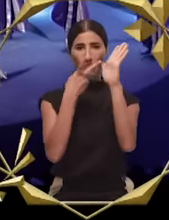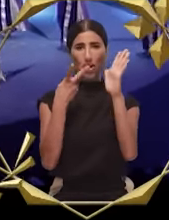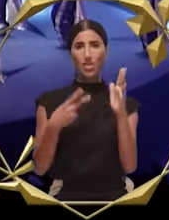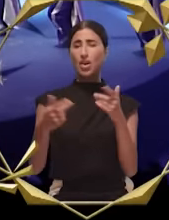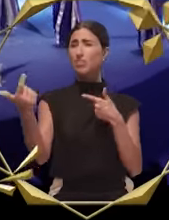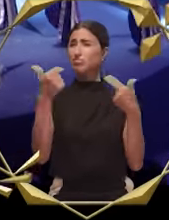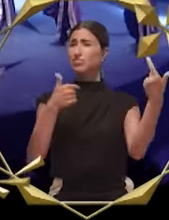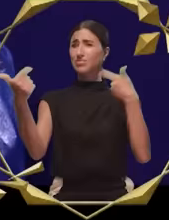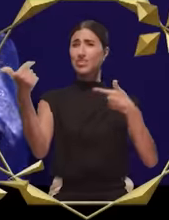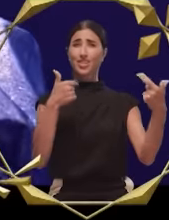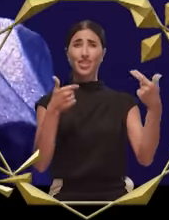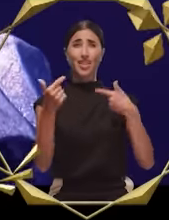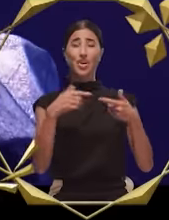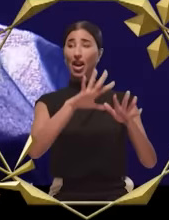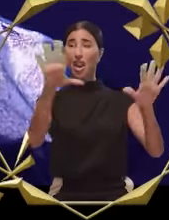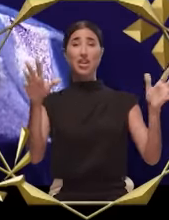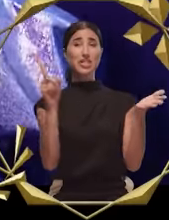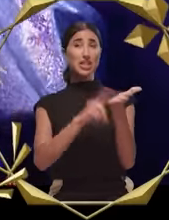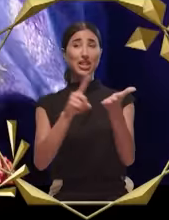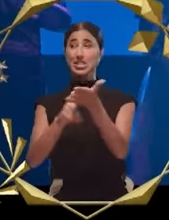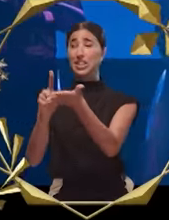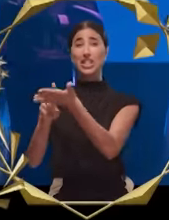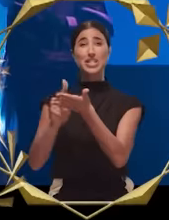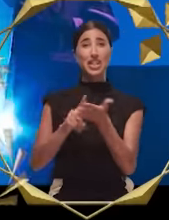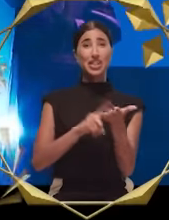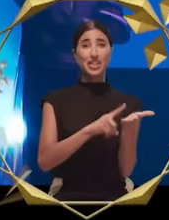المخبول المصدق ما